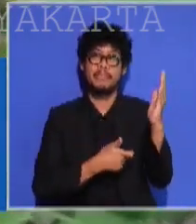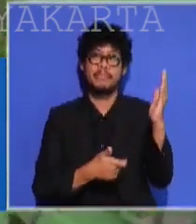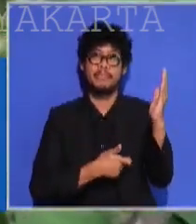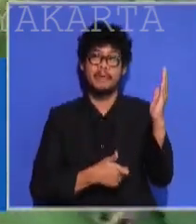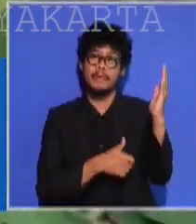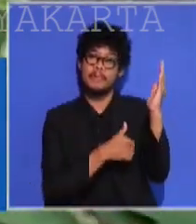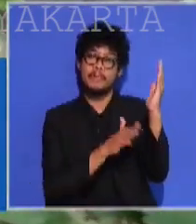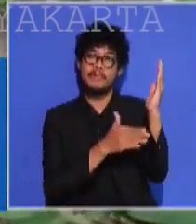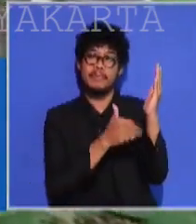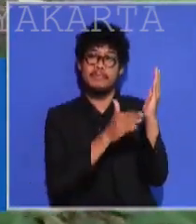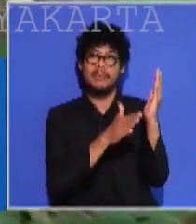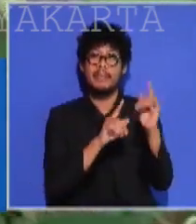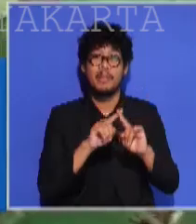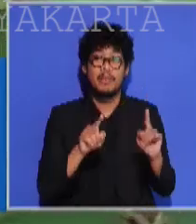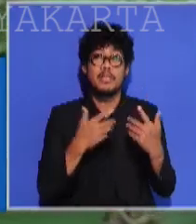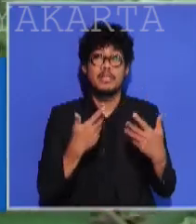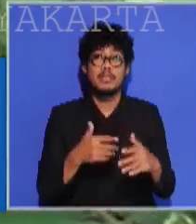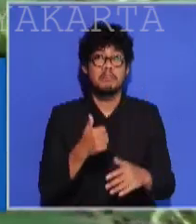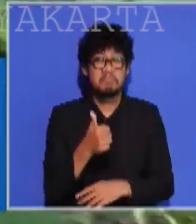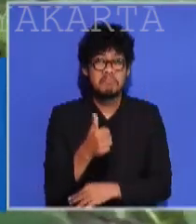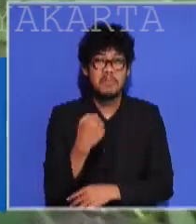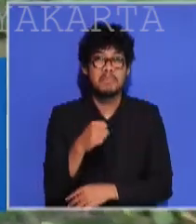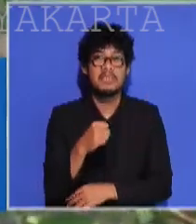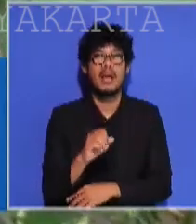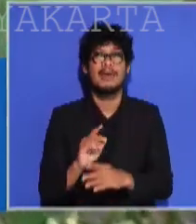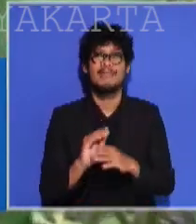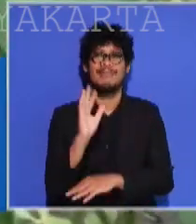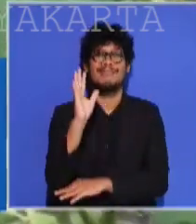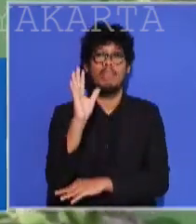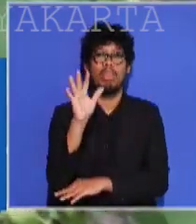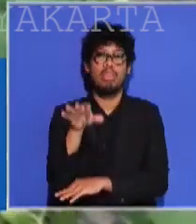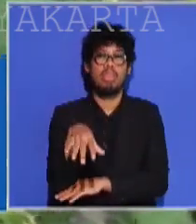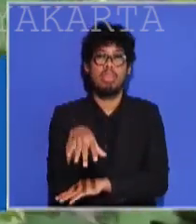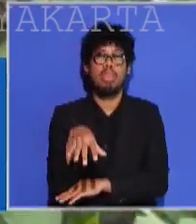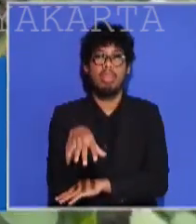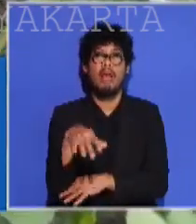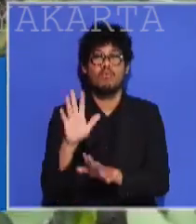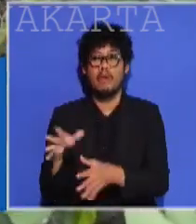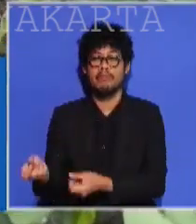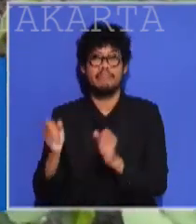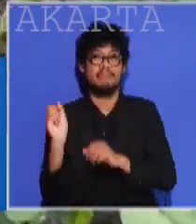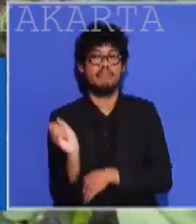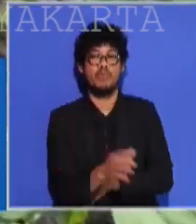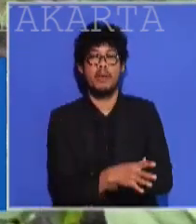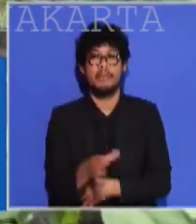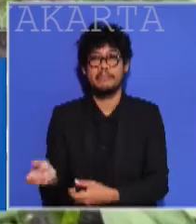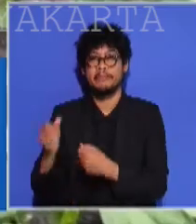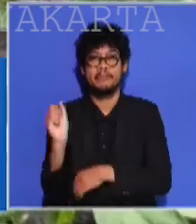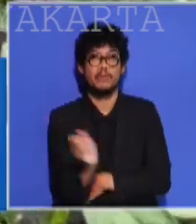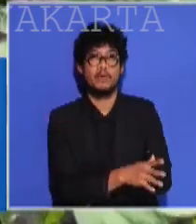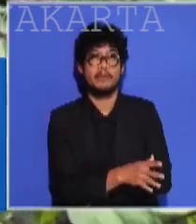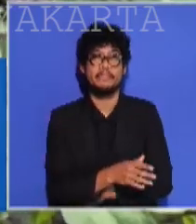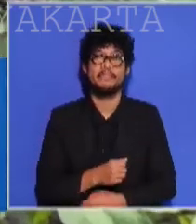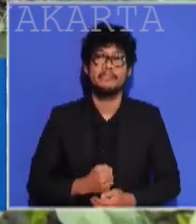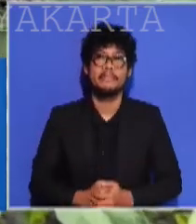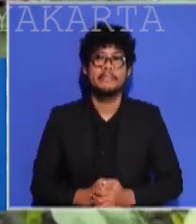Nanging menawi sampun kasep lan boten saged dipun ewakani, dan nanging kelinggal bedol taneman tomatipun lan dipun besem